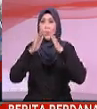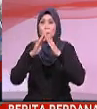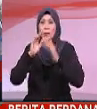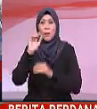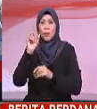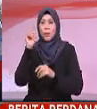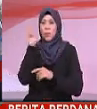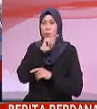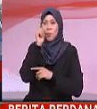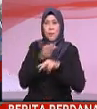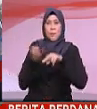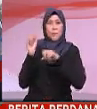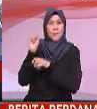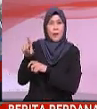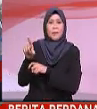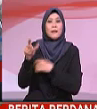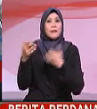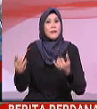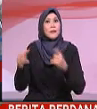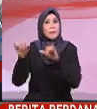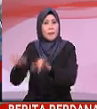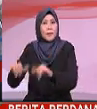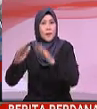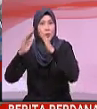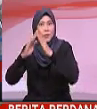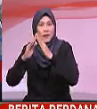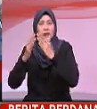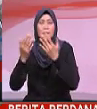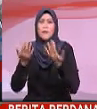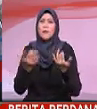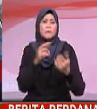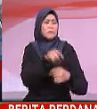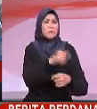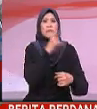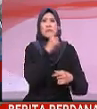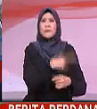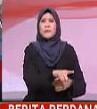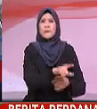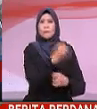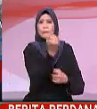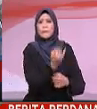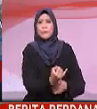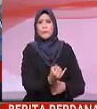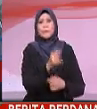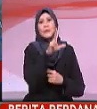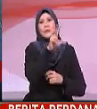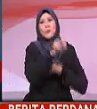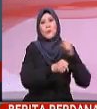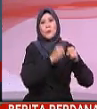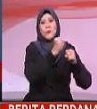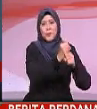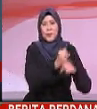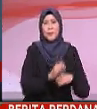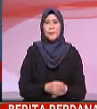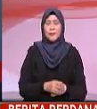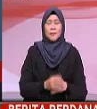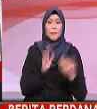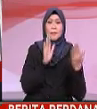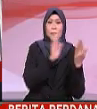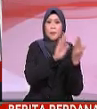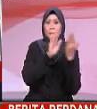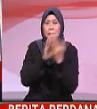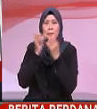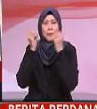10 kali ganda berbanding unit yang mereka diami yang telah pun berusia lebih 30 tahun. Kerap berdepan